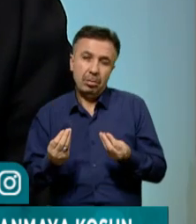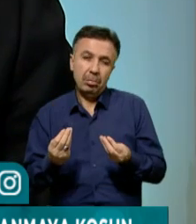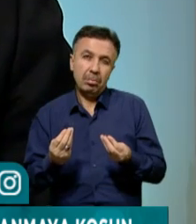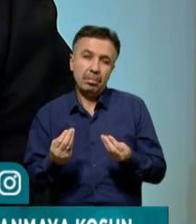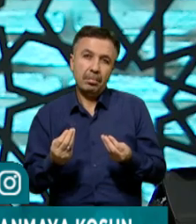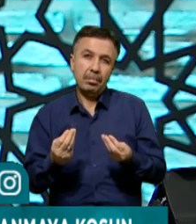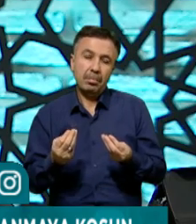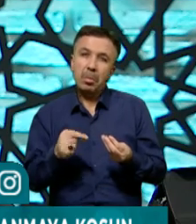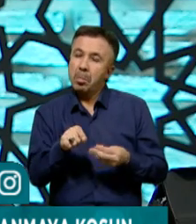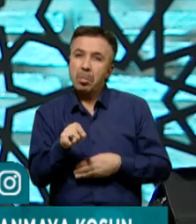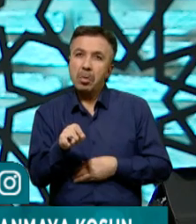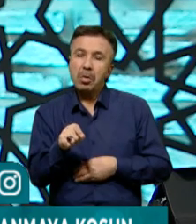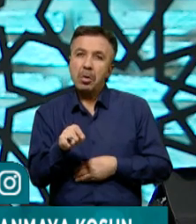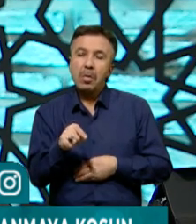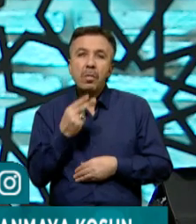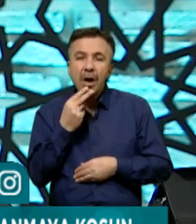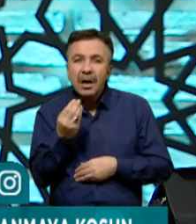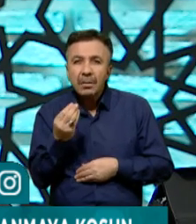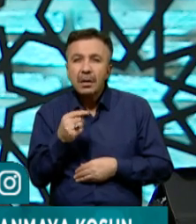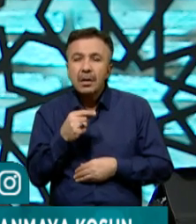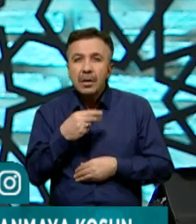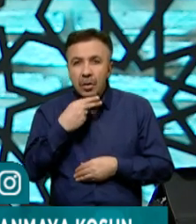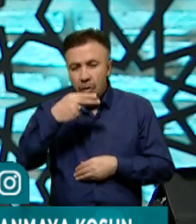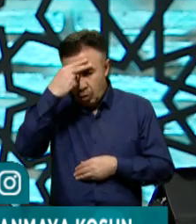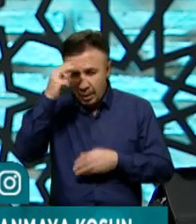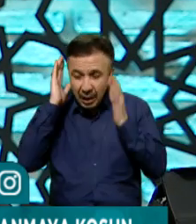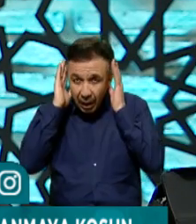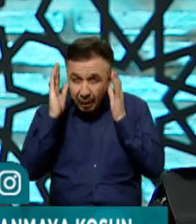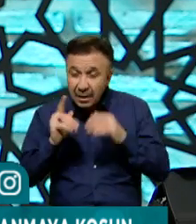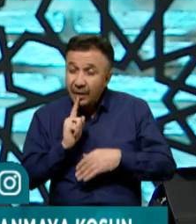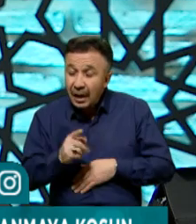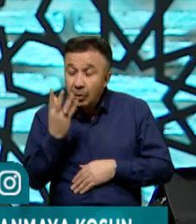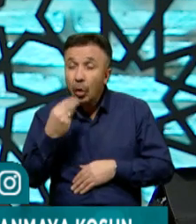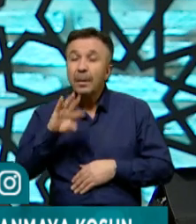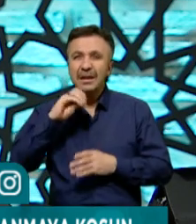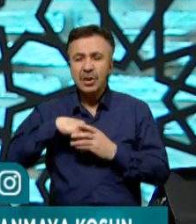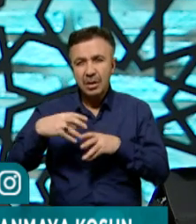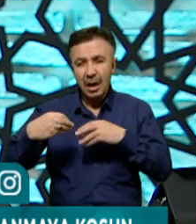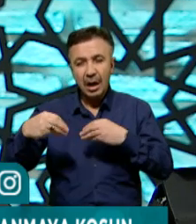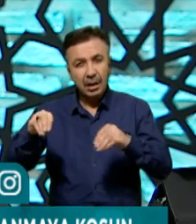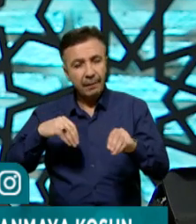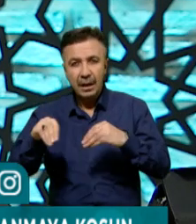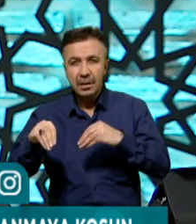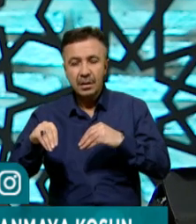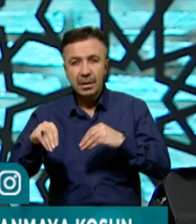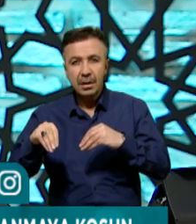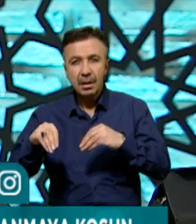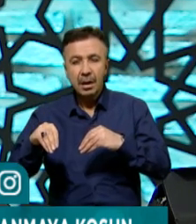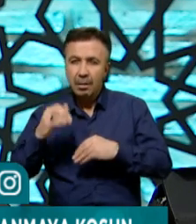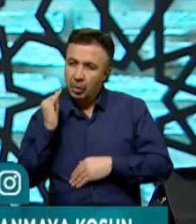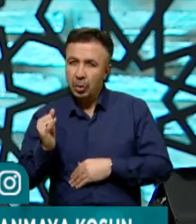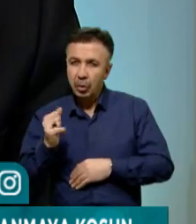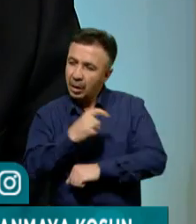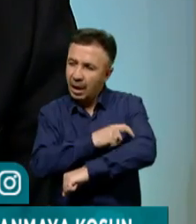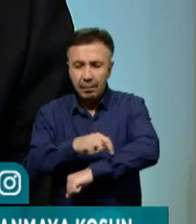alıp satıyorlar. Bu hanımefendilere Cuma farz olmadığı için alış ve satışlarda bir mekruhluk var mı? Ama erkekler haramlık var mı? Yok. Ama